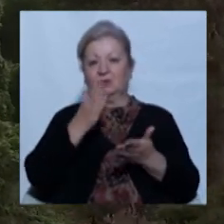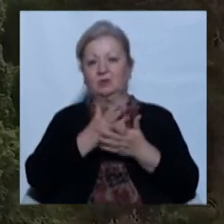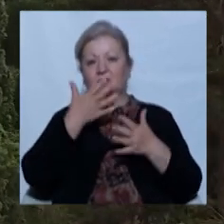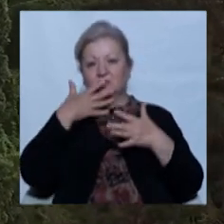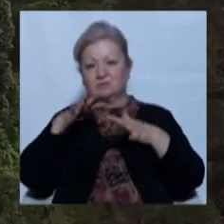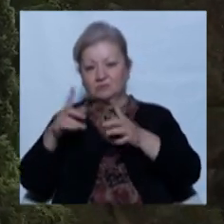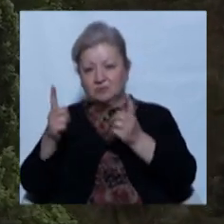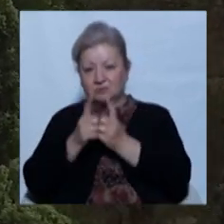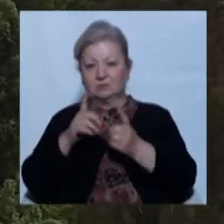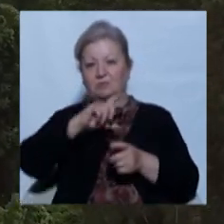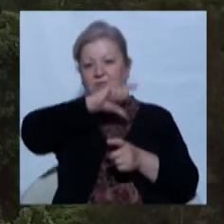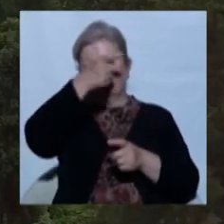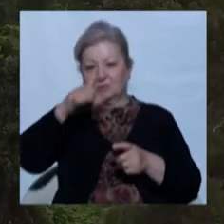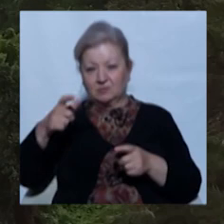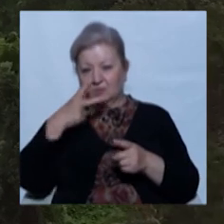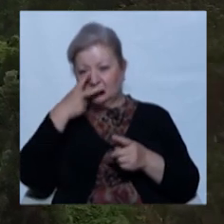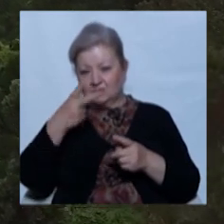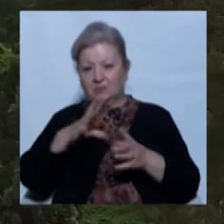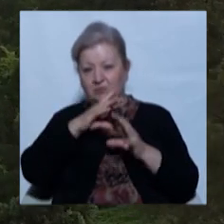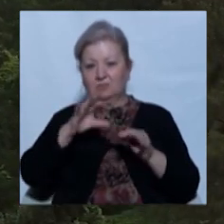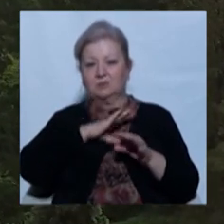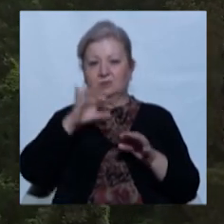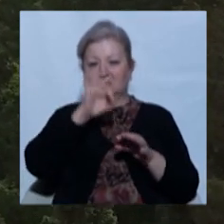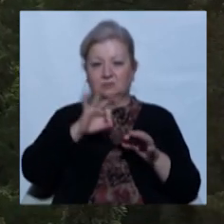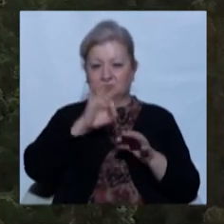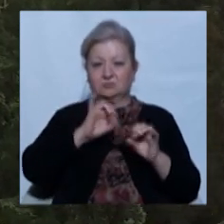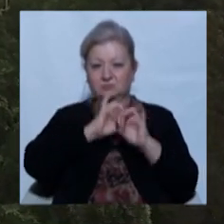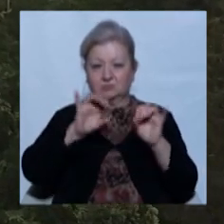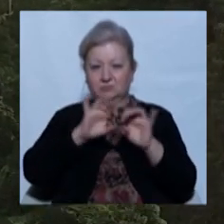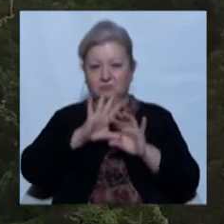ზღვასაც და მთასაც, შევეხეთ ამ ყველაფერზე ვისაუბრეთ და